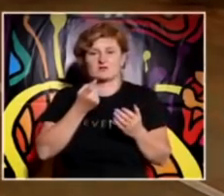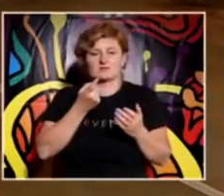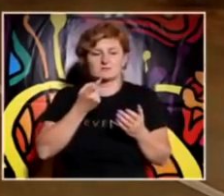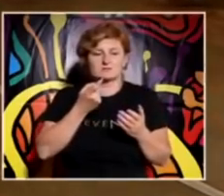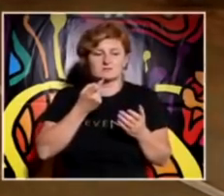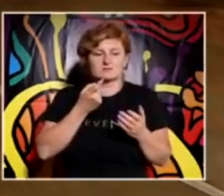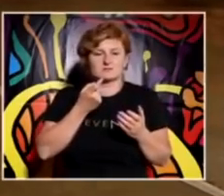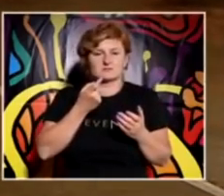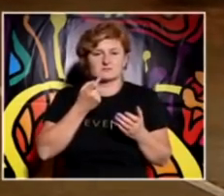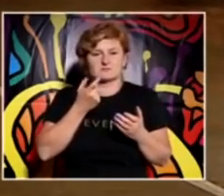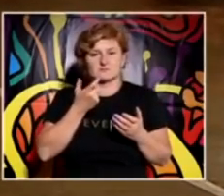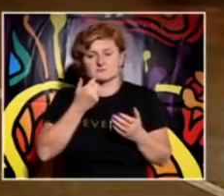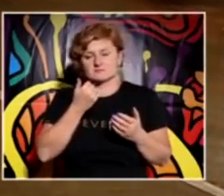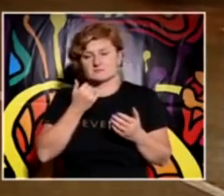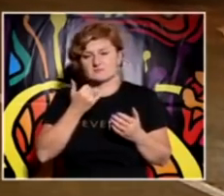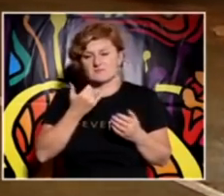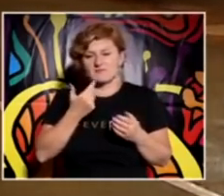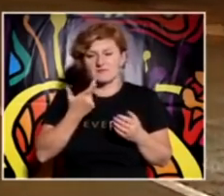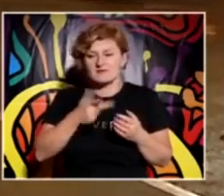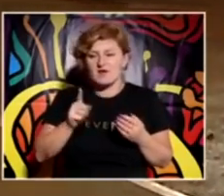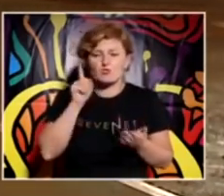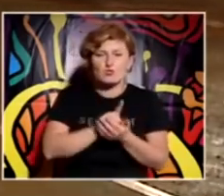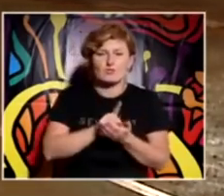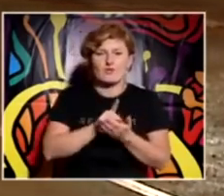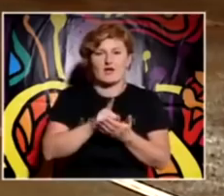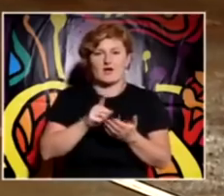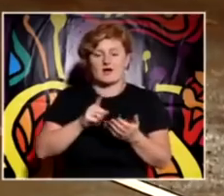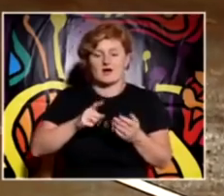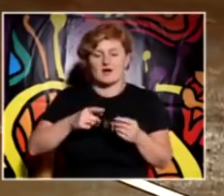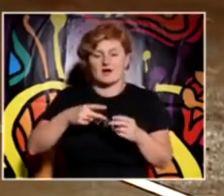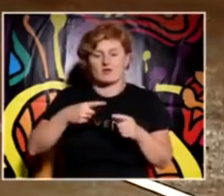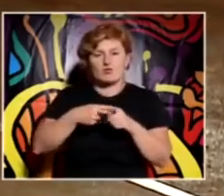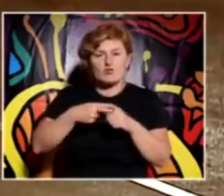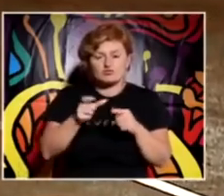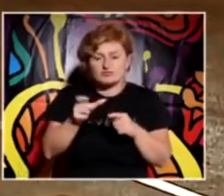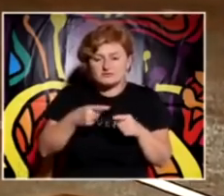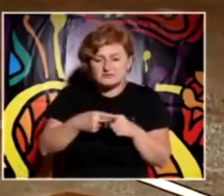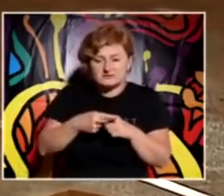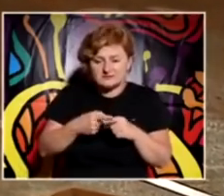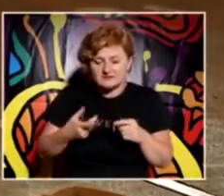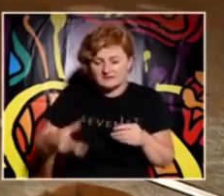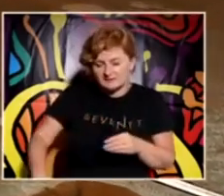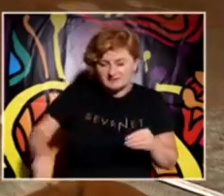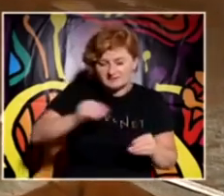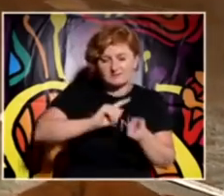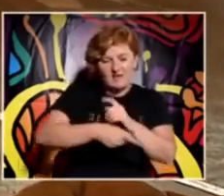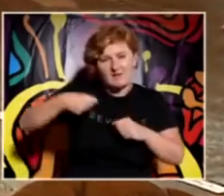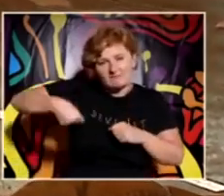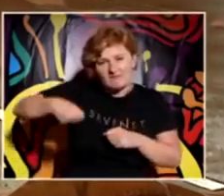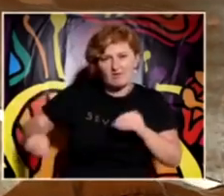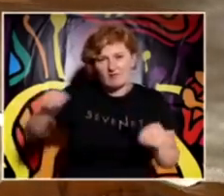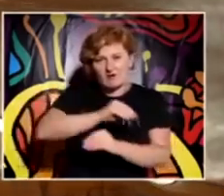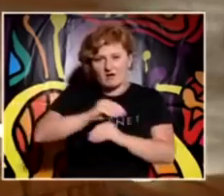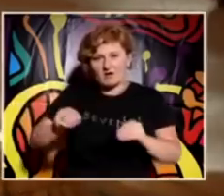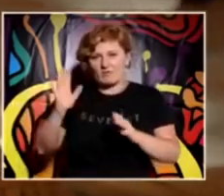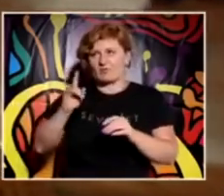scyzoryka do bagażu nadawanego na lotnisku w Korei, nagle się okazuje, że twój ukochany scyzoryk zostanie w